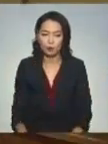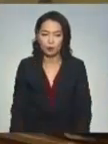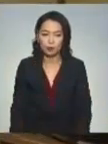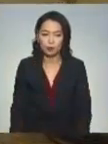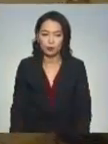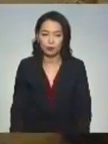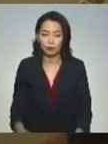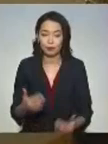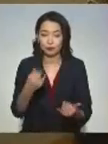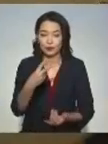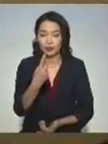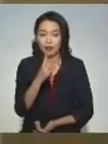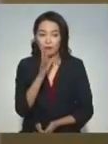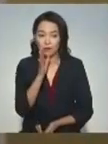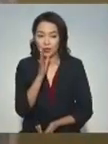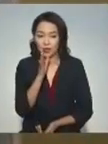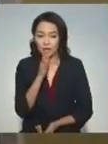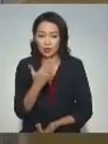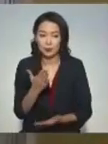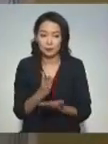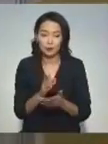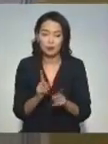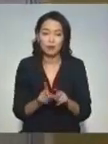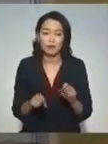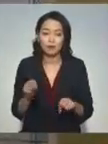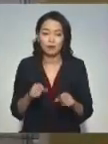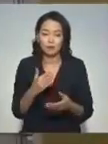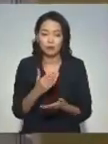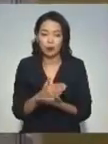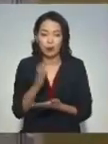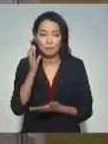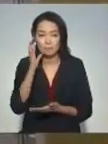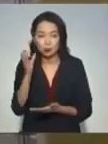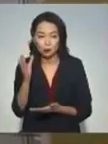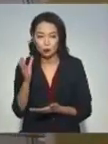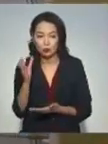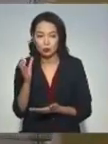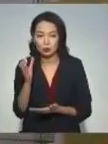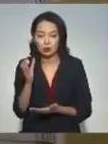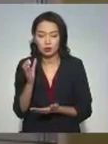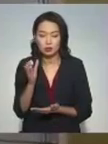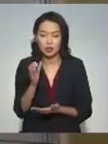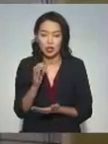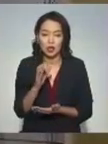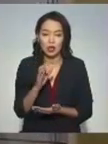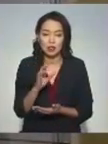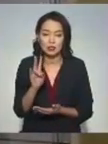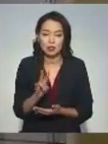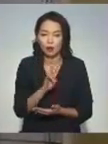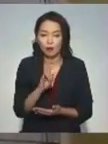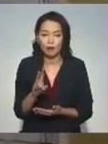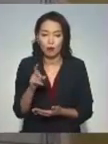в 21 веке, мы имеем такую возможность послушать церковный хор,